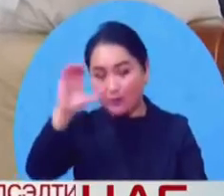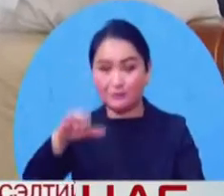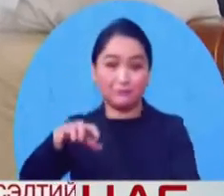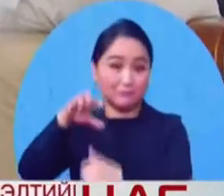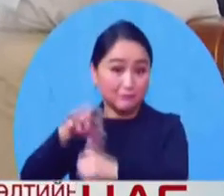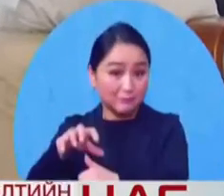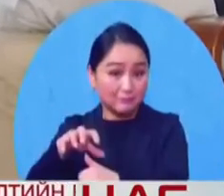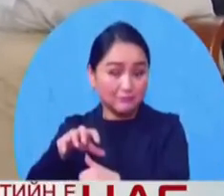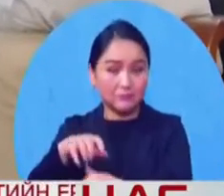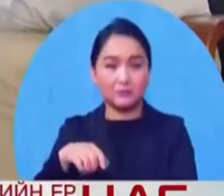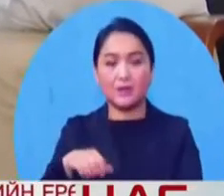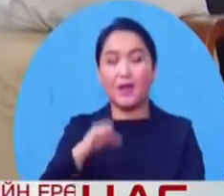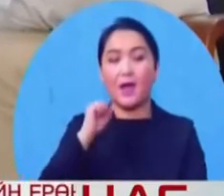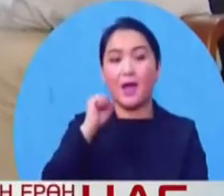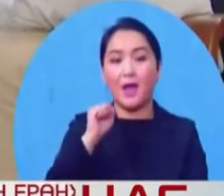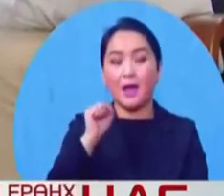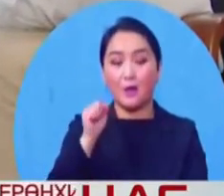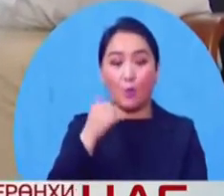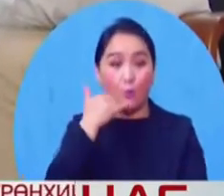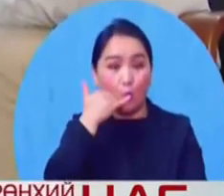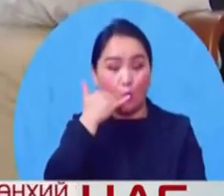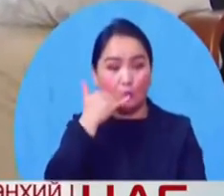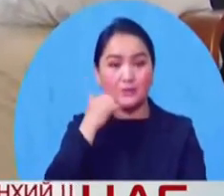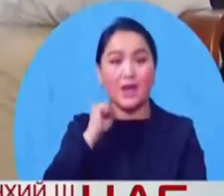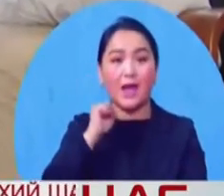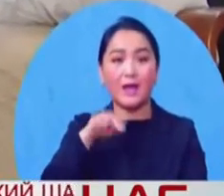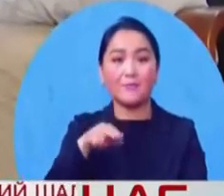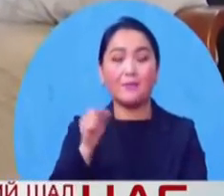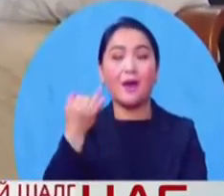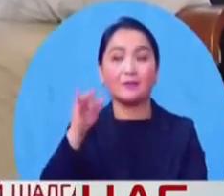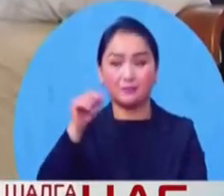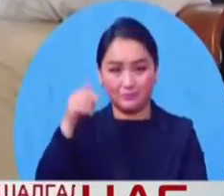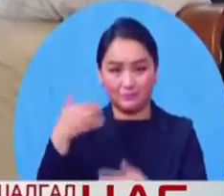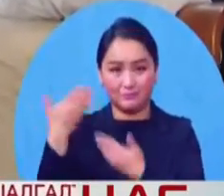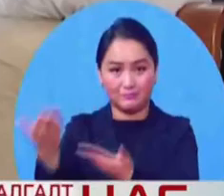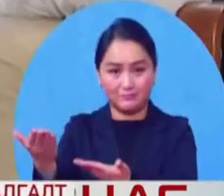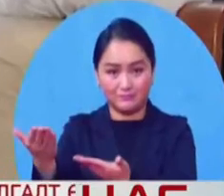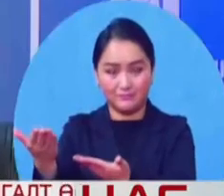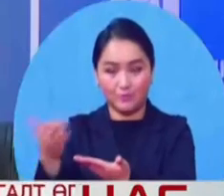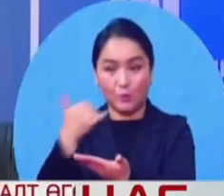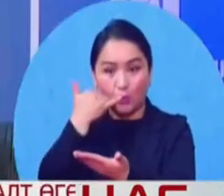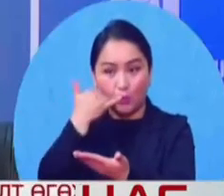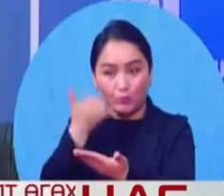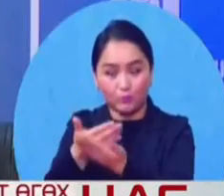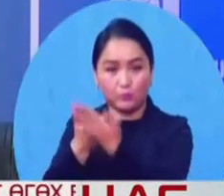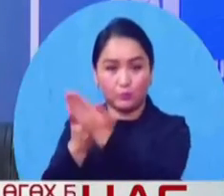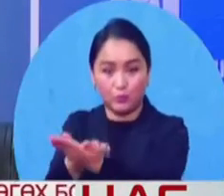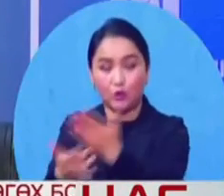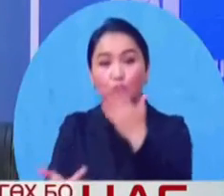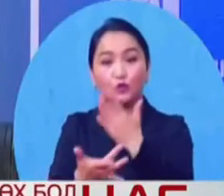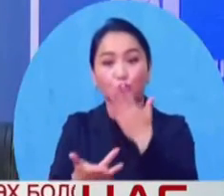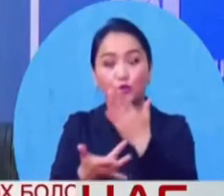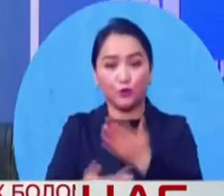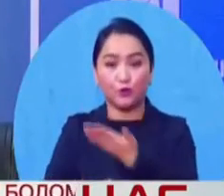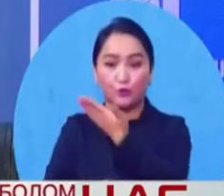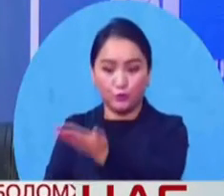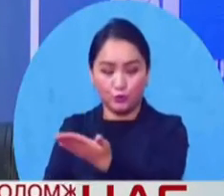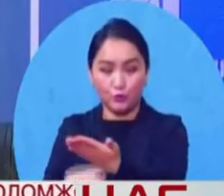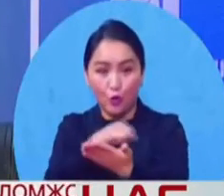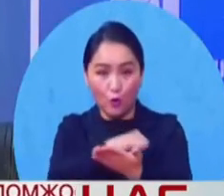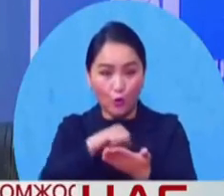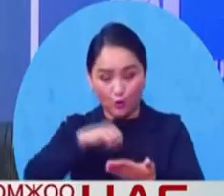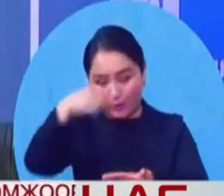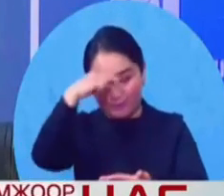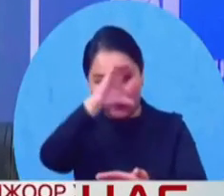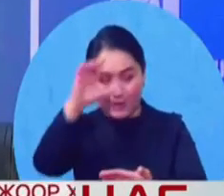аваач өгөөд тэгээд одоо програмын хяналтын мониторингийн камерын тусламжтайгаар тэр хүүхэд тухайн одоо эмчилж байгаа газраа эсвэл